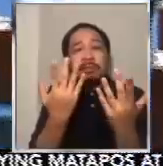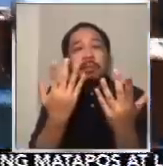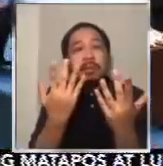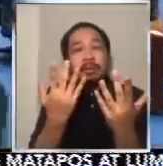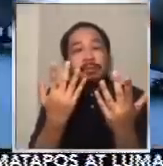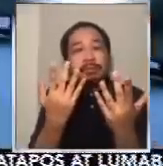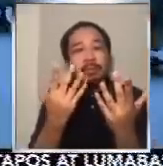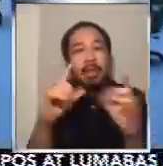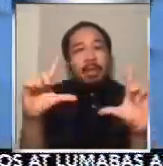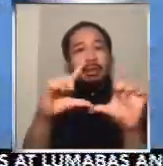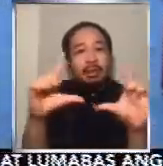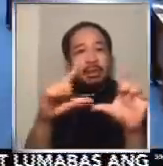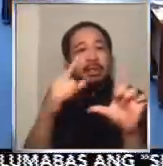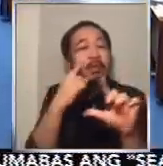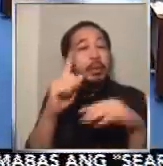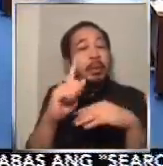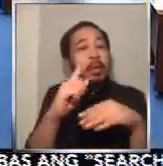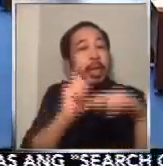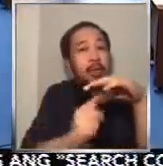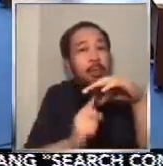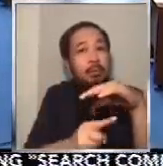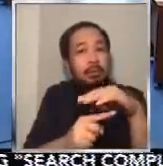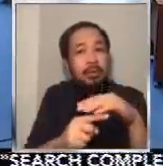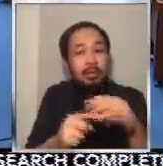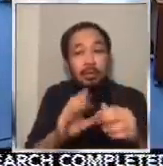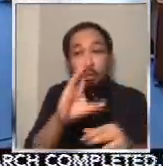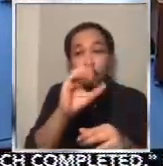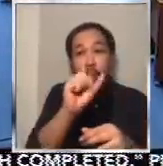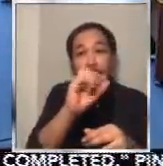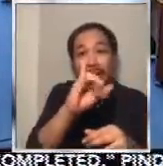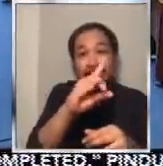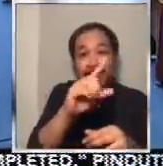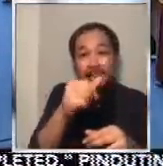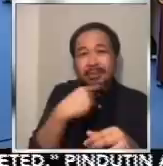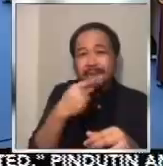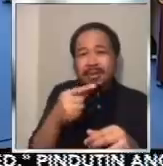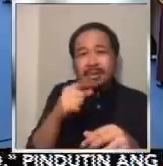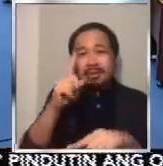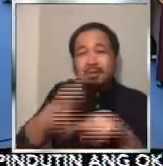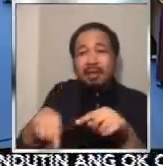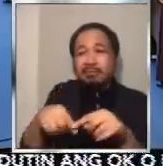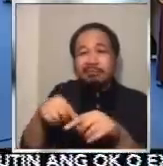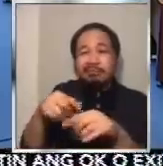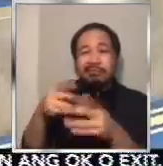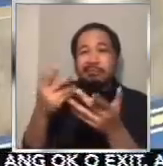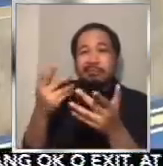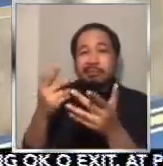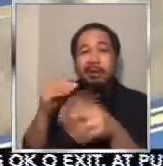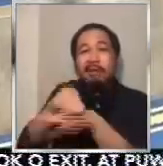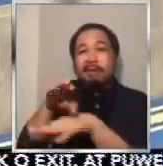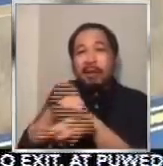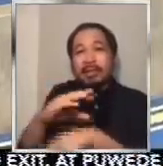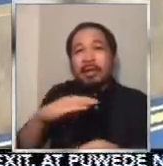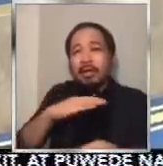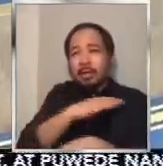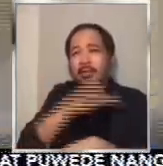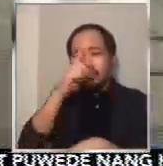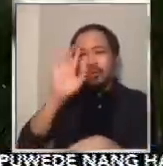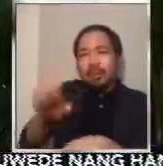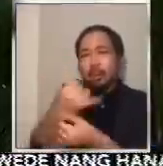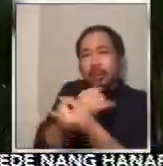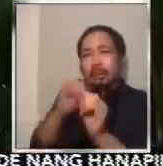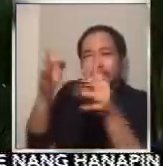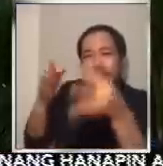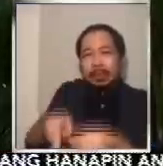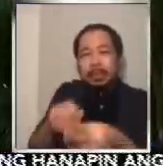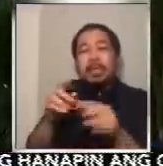hindi niya maaring sabihan ng Kongreso tungkol sa kanyang liham dahil bilang abogado ng NTC, bahagi ang liham ng kanilang lawyer-client communication.